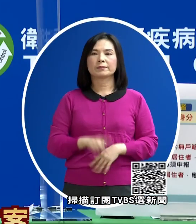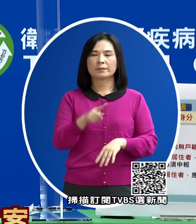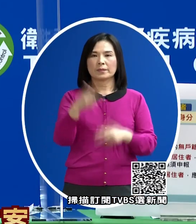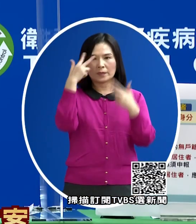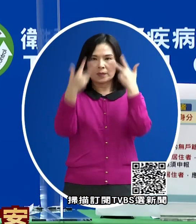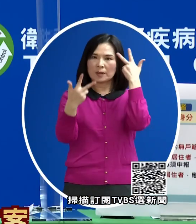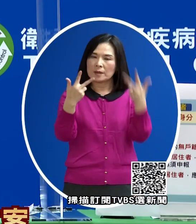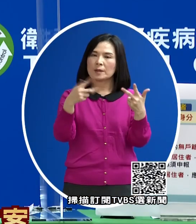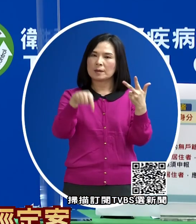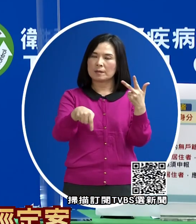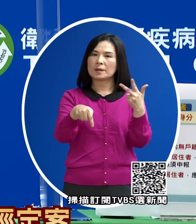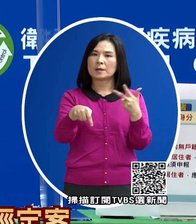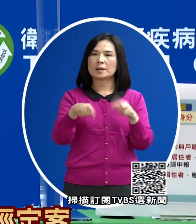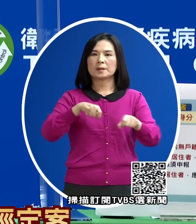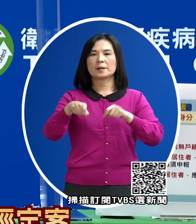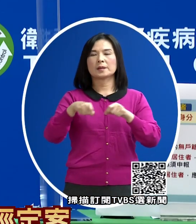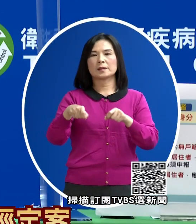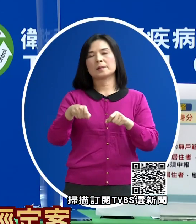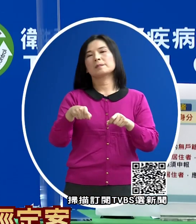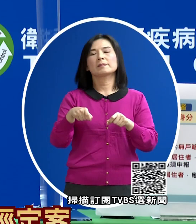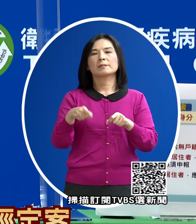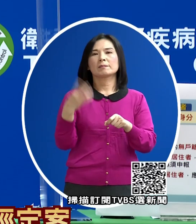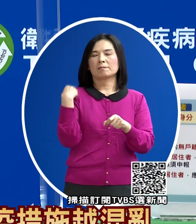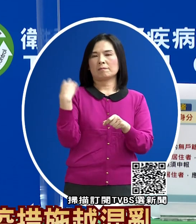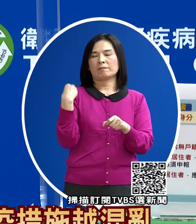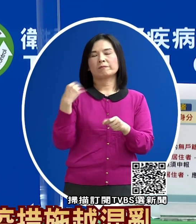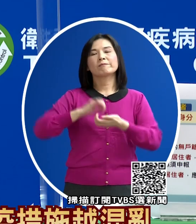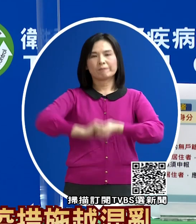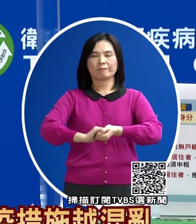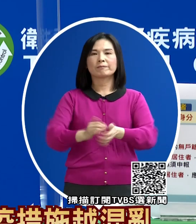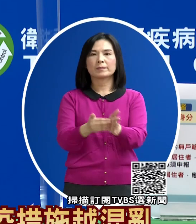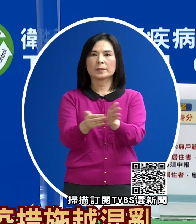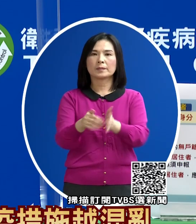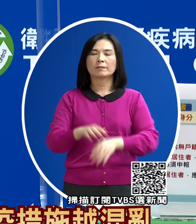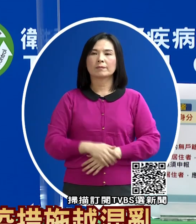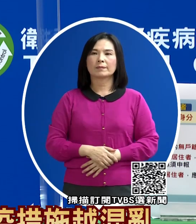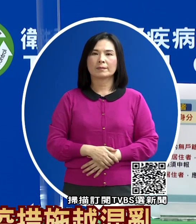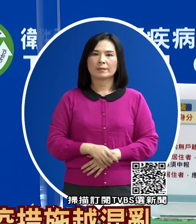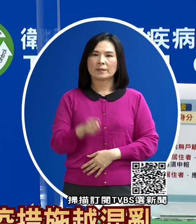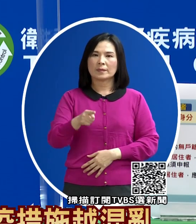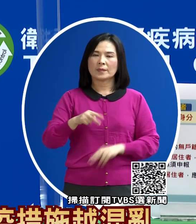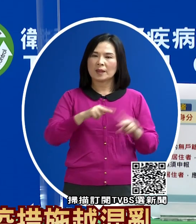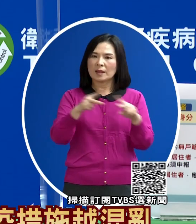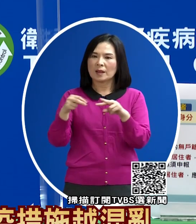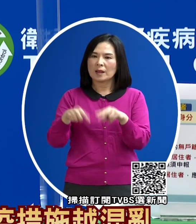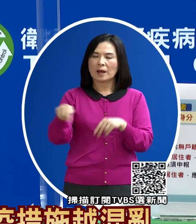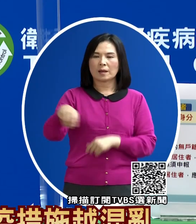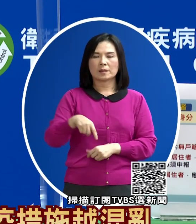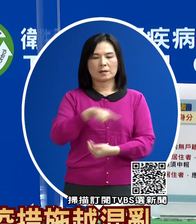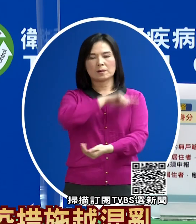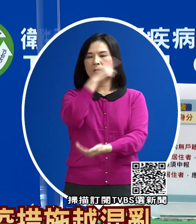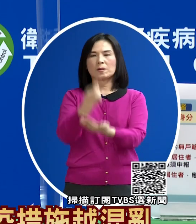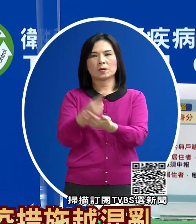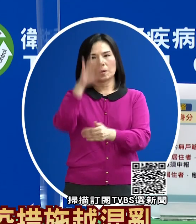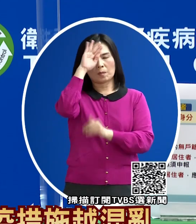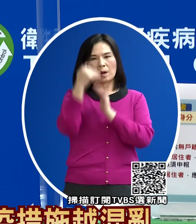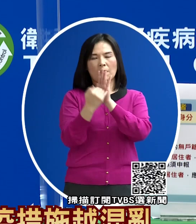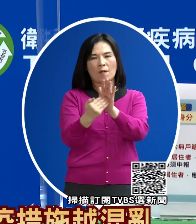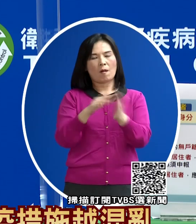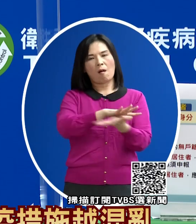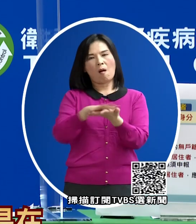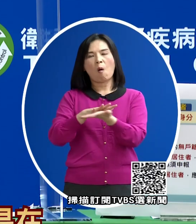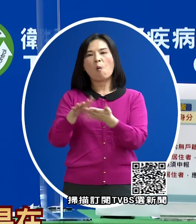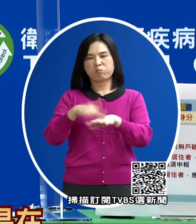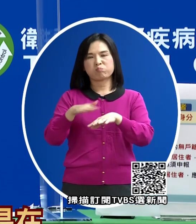加七这样的方案，基本上大概就已经是定案了哈。这越改之，让整体的防疫的措施越混